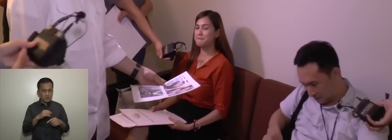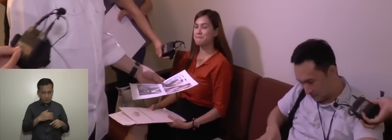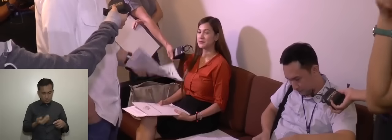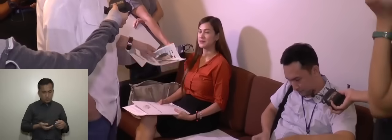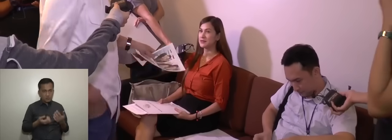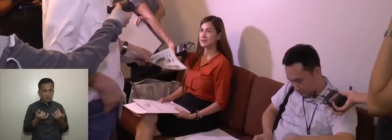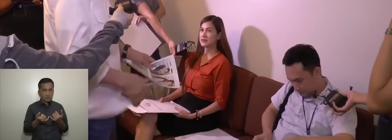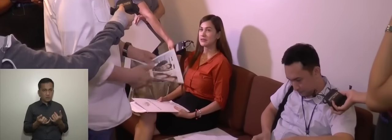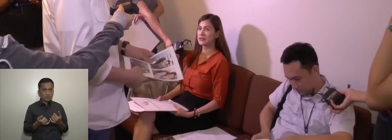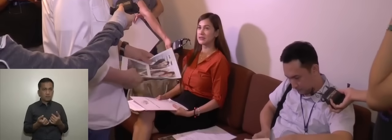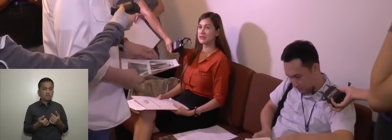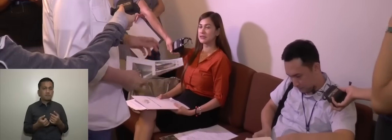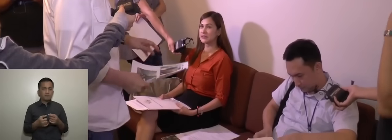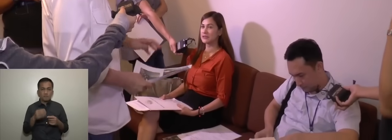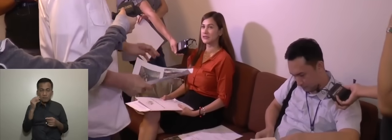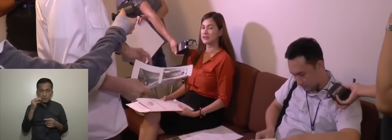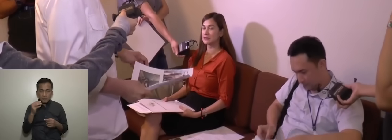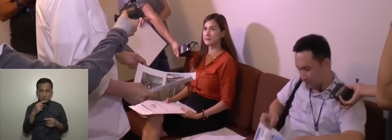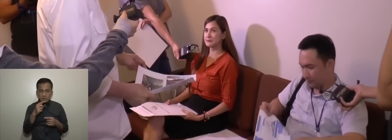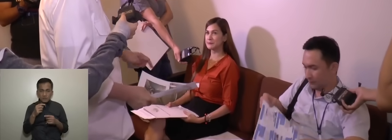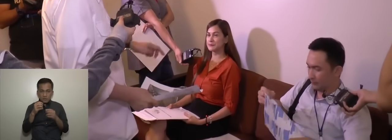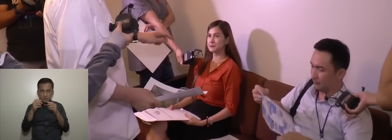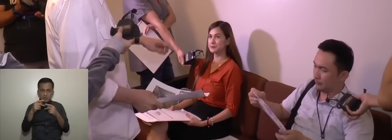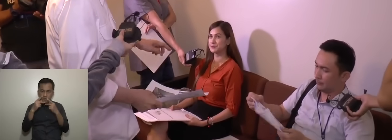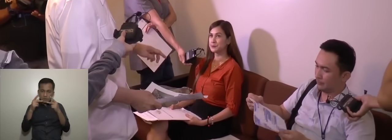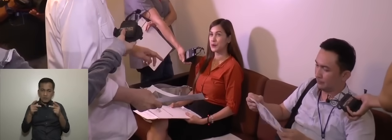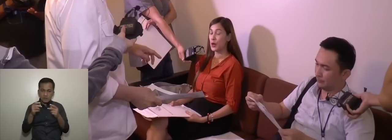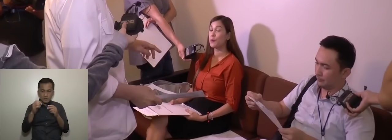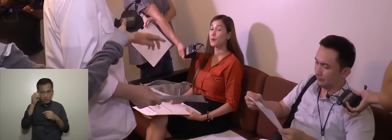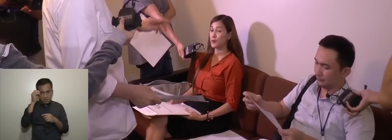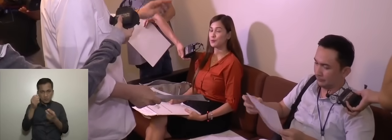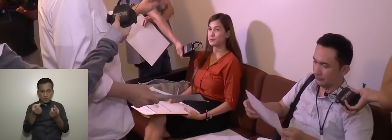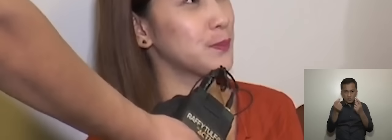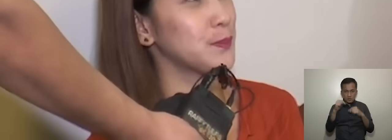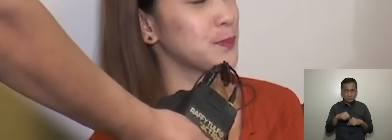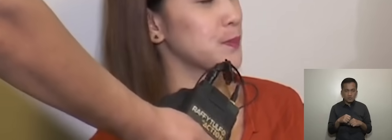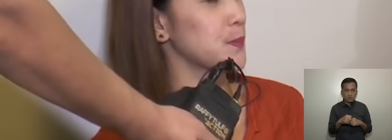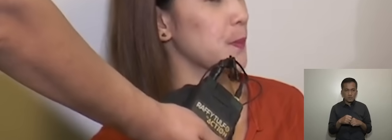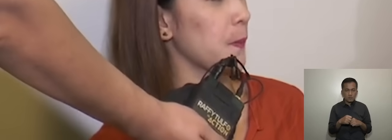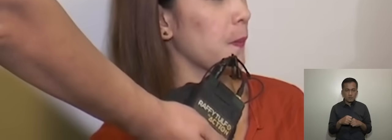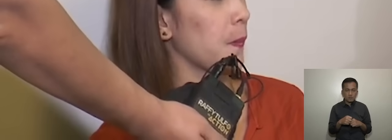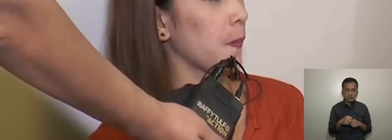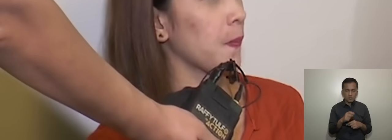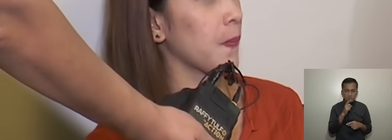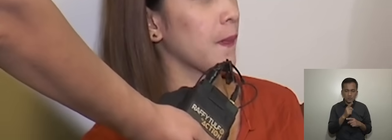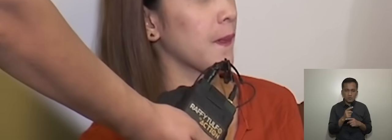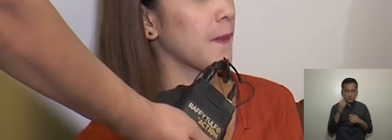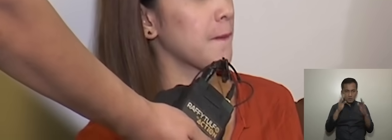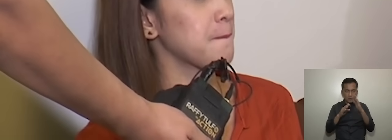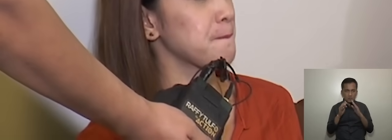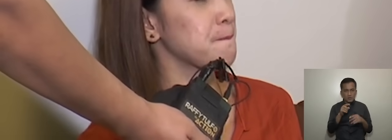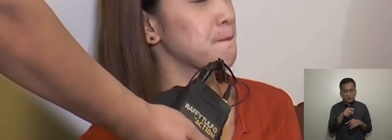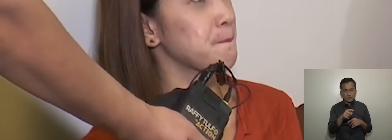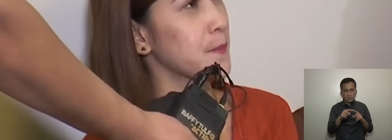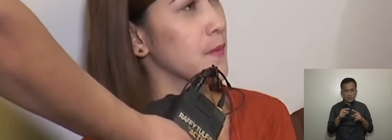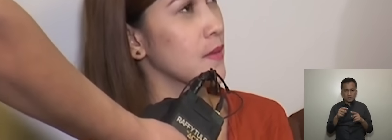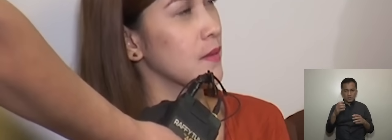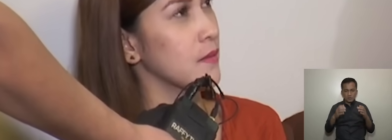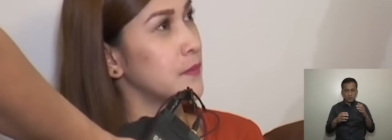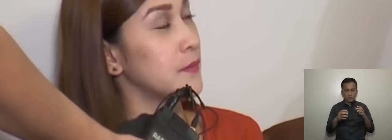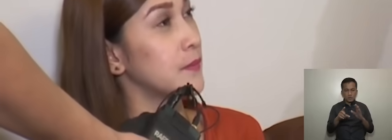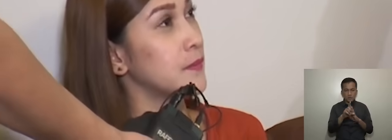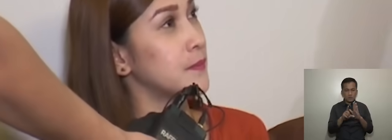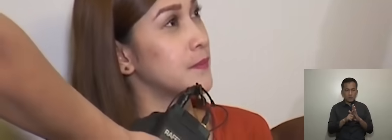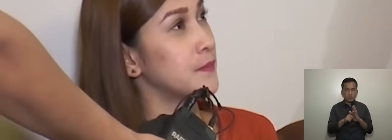Asawa, eh, no? Ma'am, in the court of public opinion, nung pumunta ka rito, opo. Ito po, talagang may problema ka. Pero in the court of law, wala